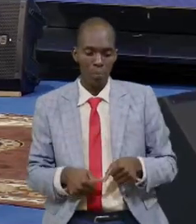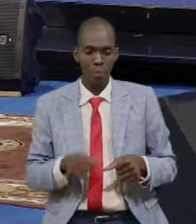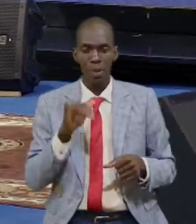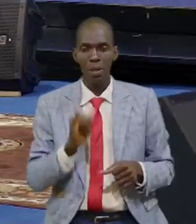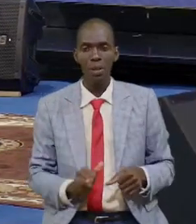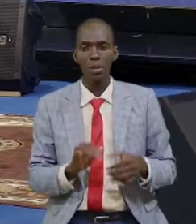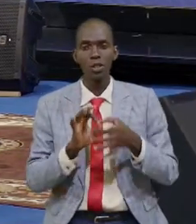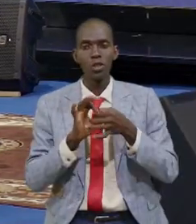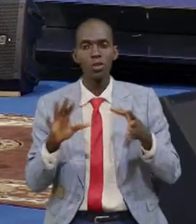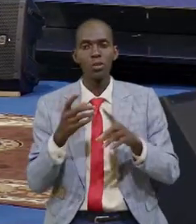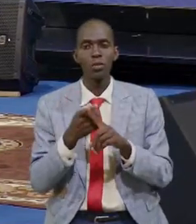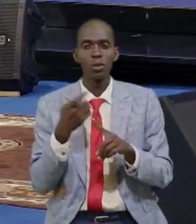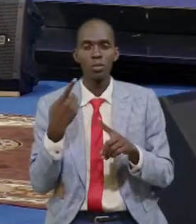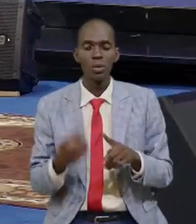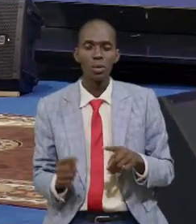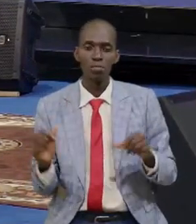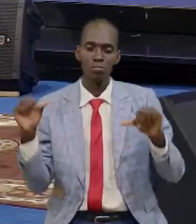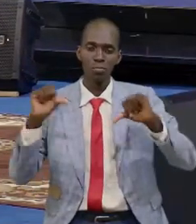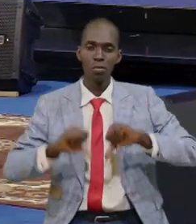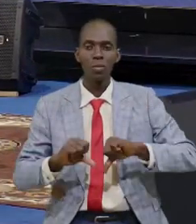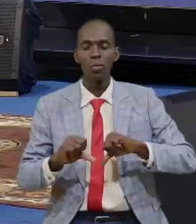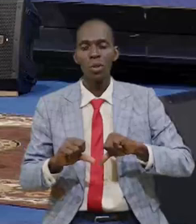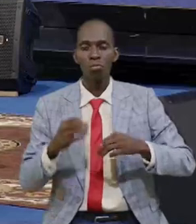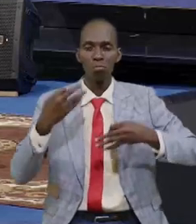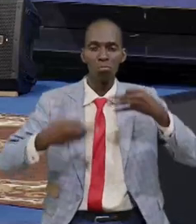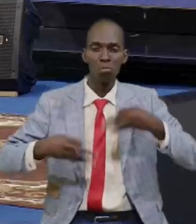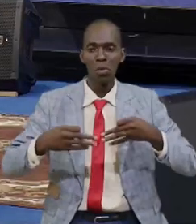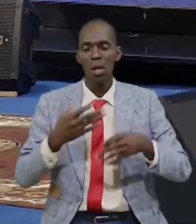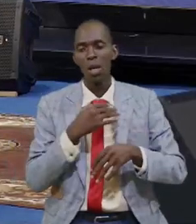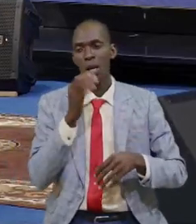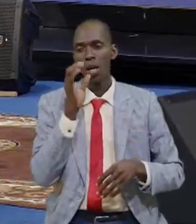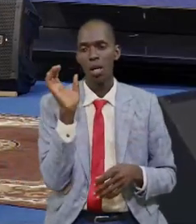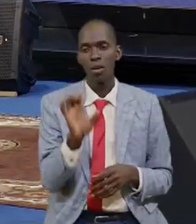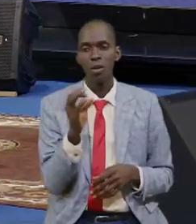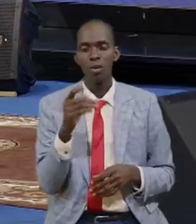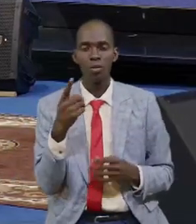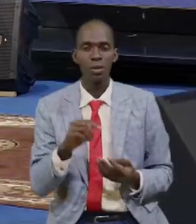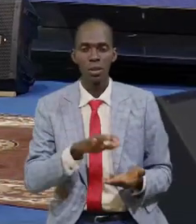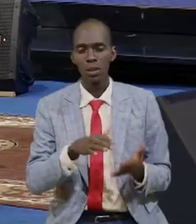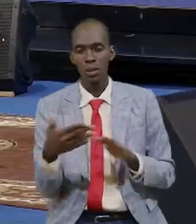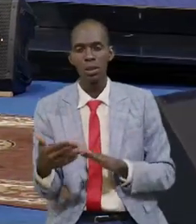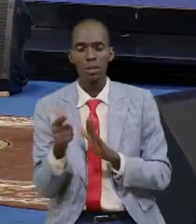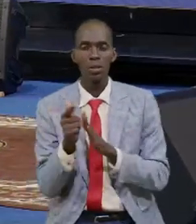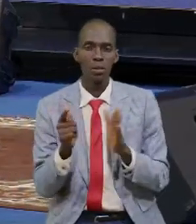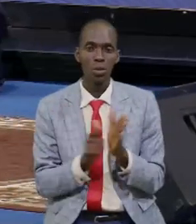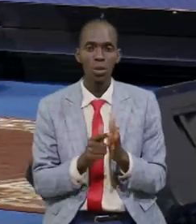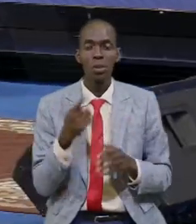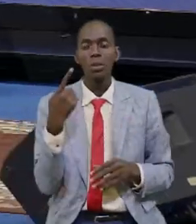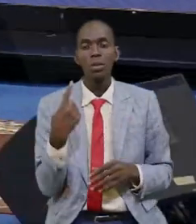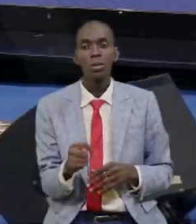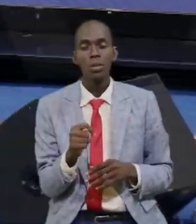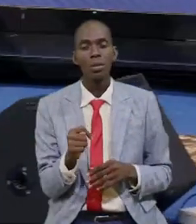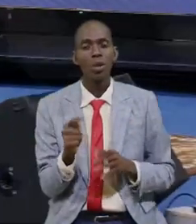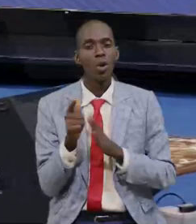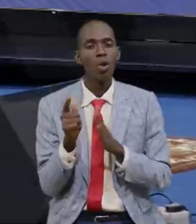délier définitivement de la condamnation et de la malédiction de la loi morte.